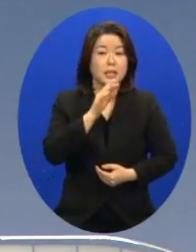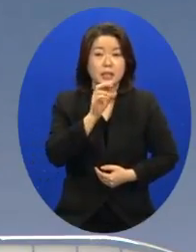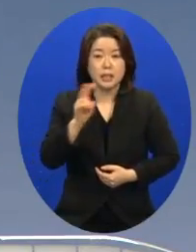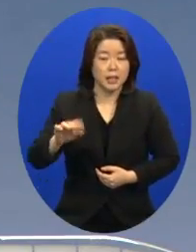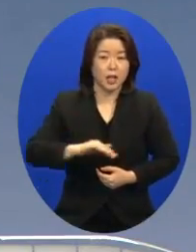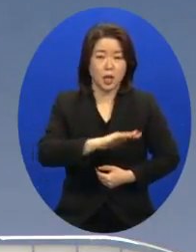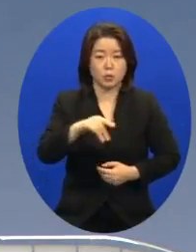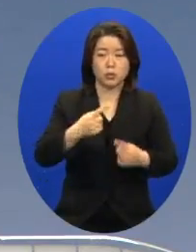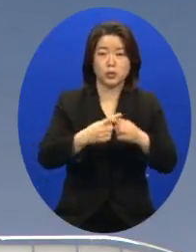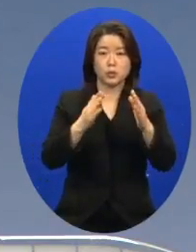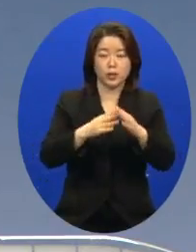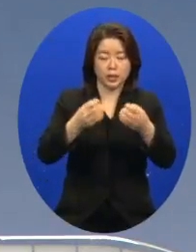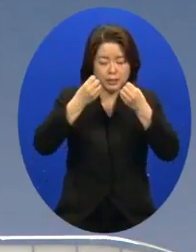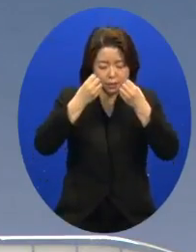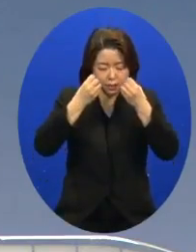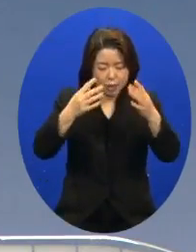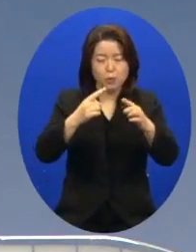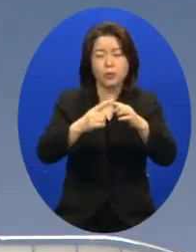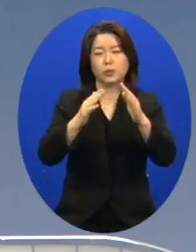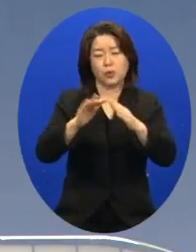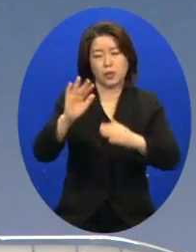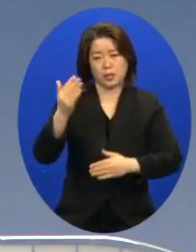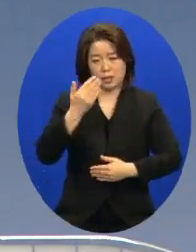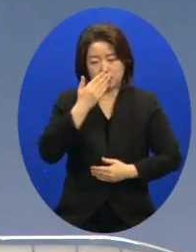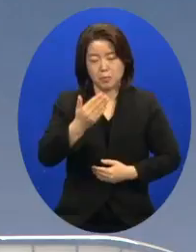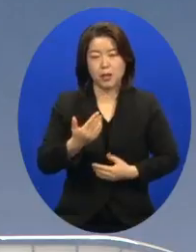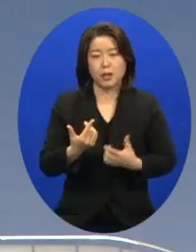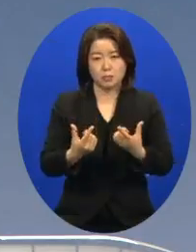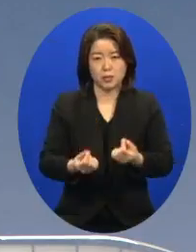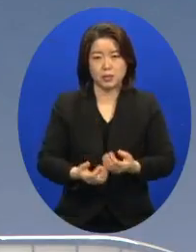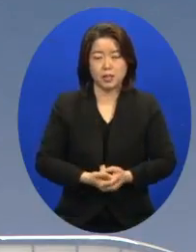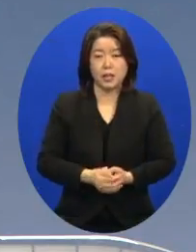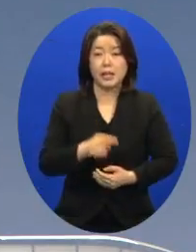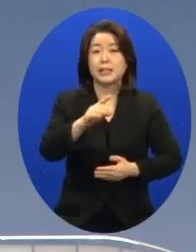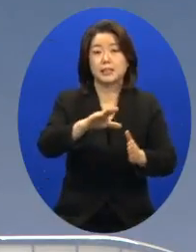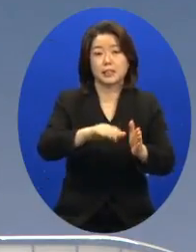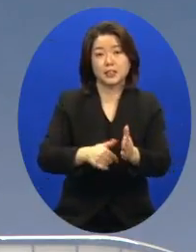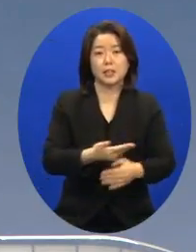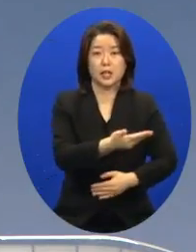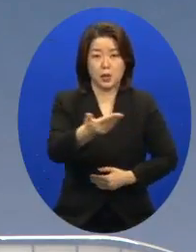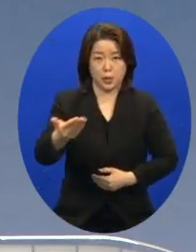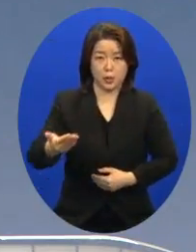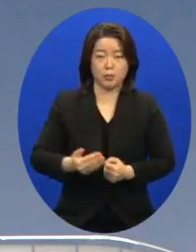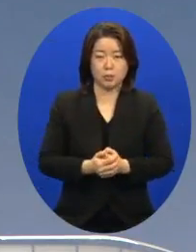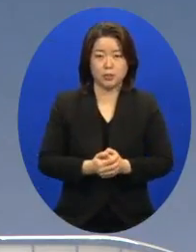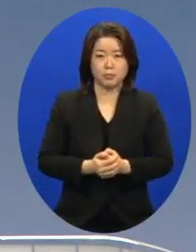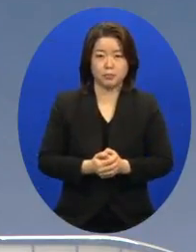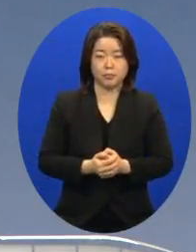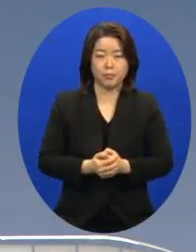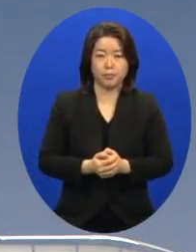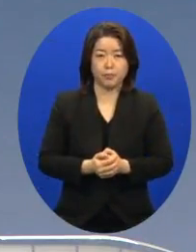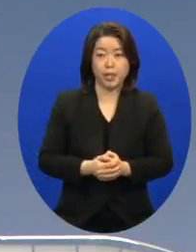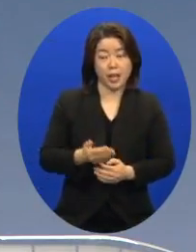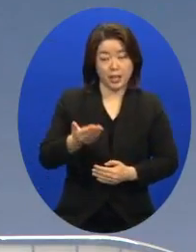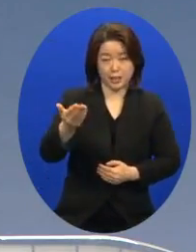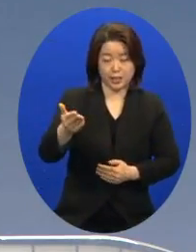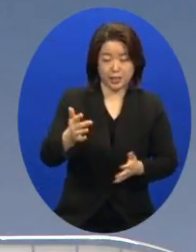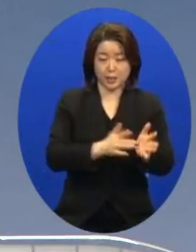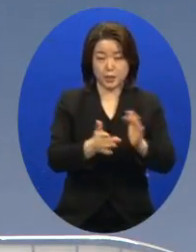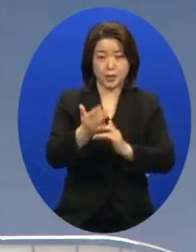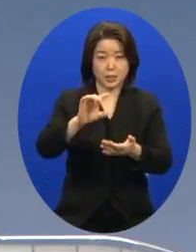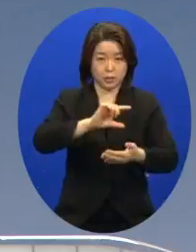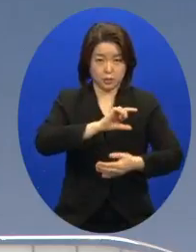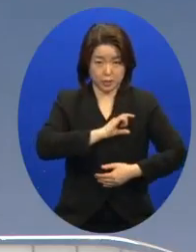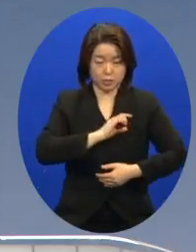교회가 새로운 교회가 되어 지는 거죠 그 때 여러분은 당신은 예수님의 이름과